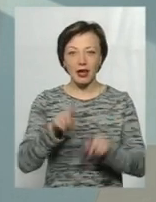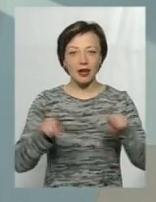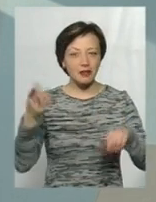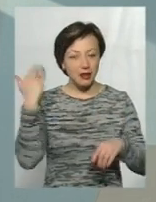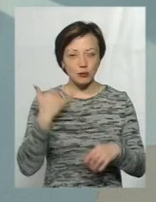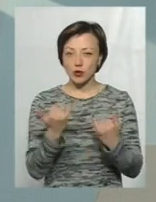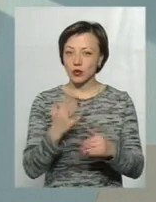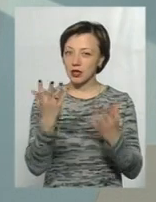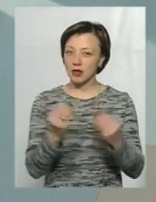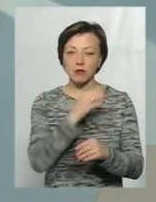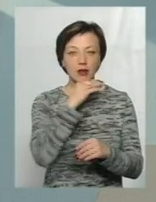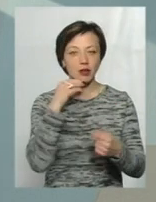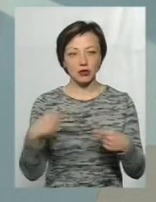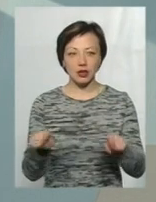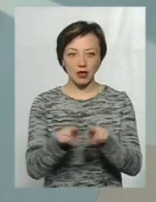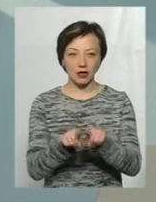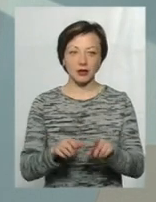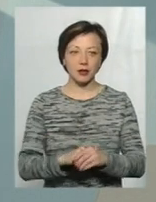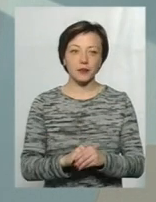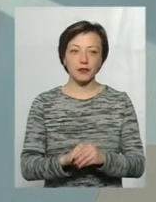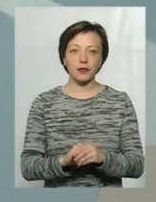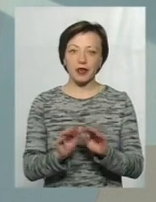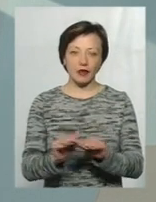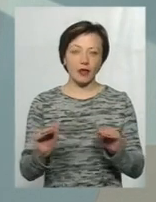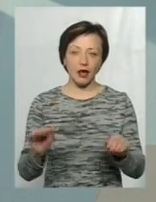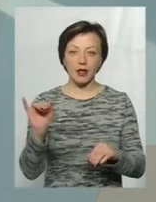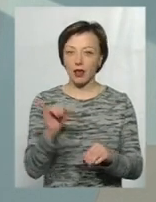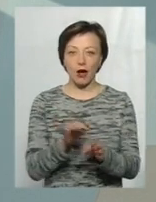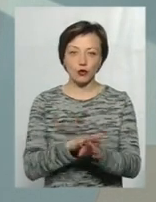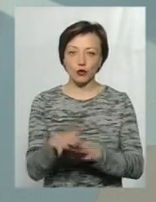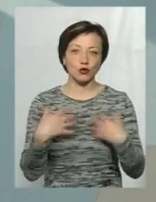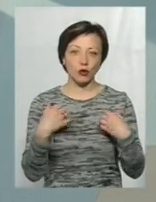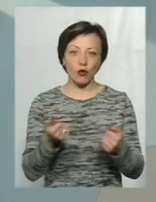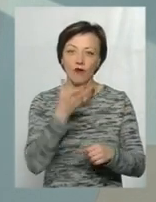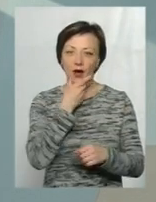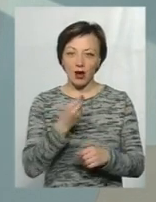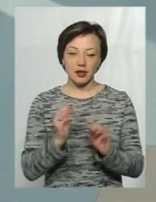день, дуже багато таких дітей. І абсолютно здорові,